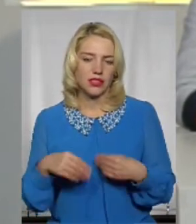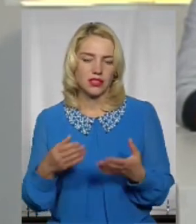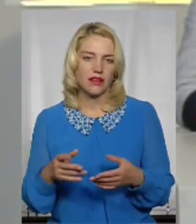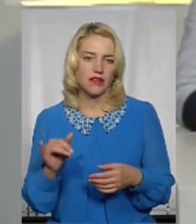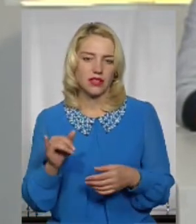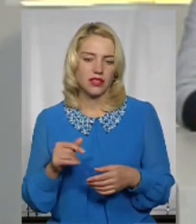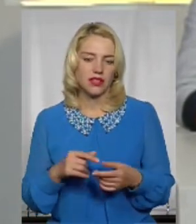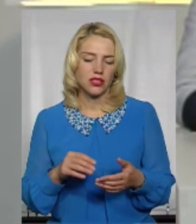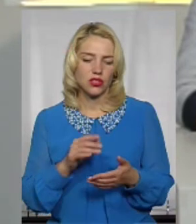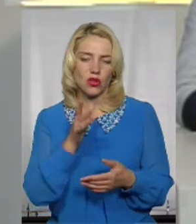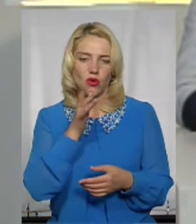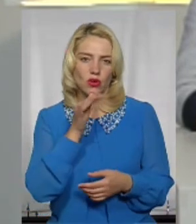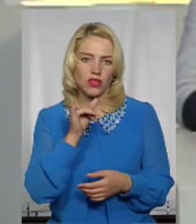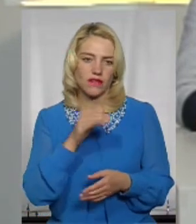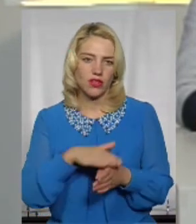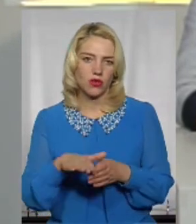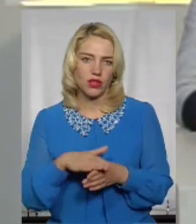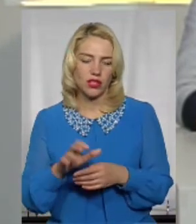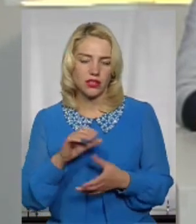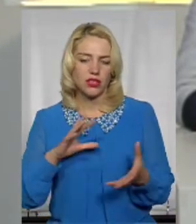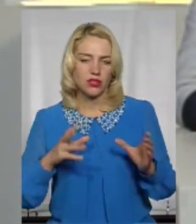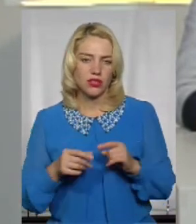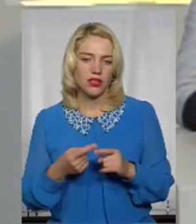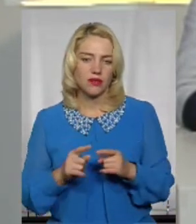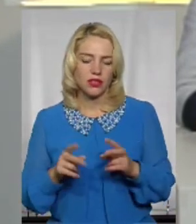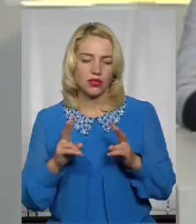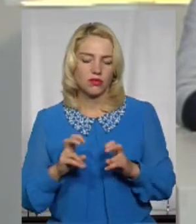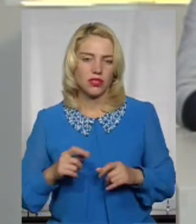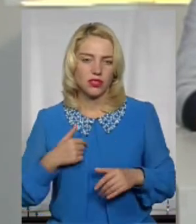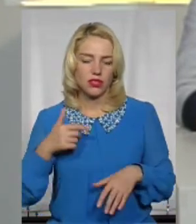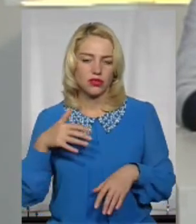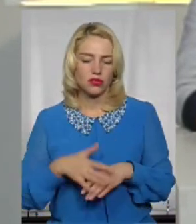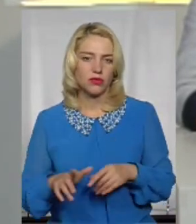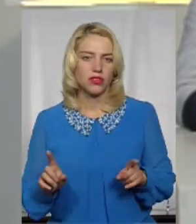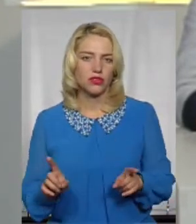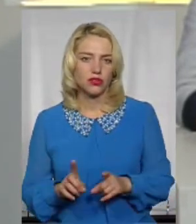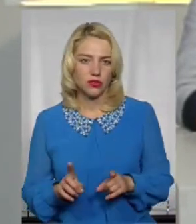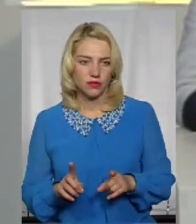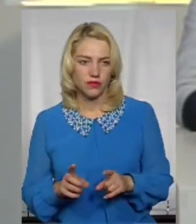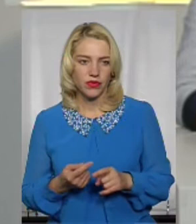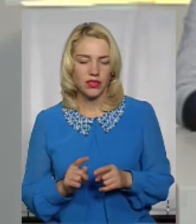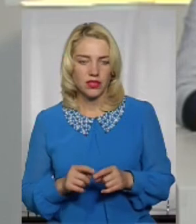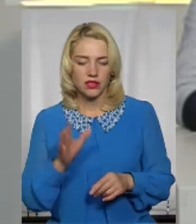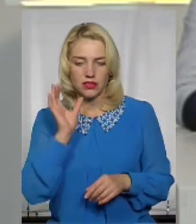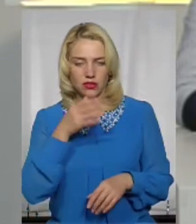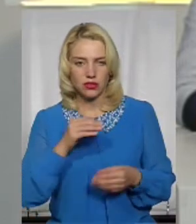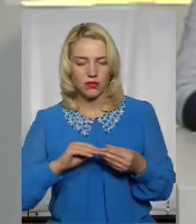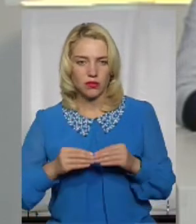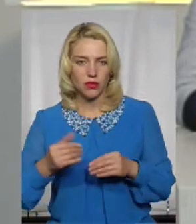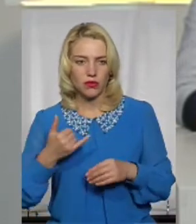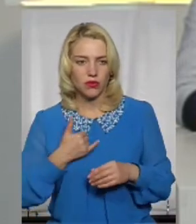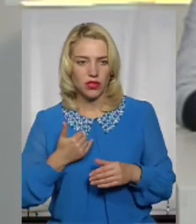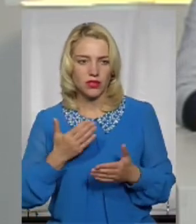і, звісно, сроки і виконання. За результатами цих обстежень я зрозуміла, що дуже серйозні проблеми у